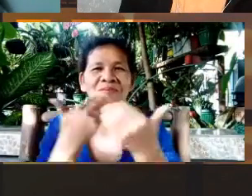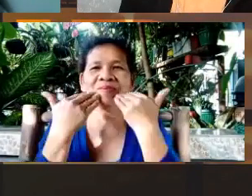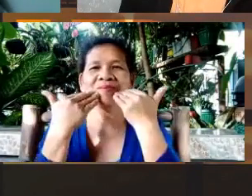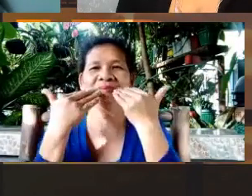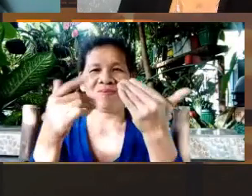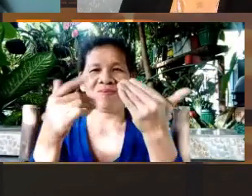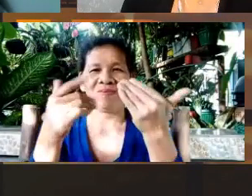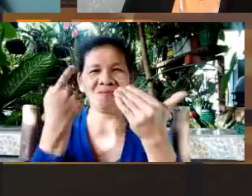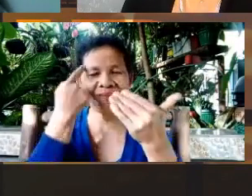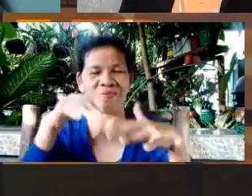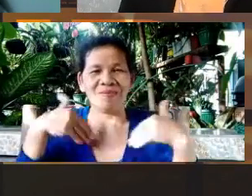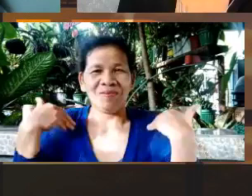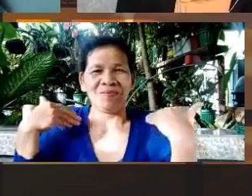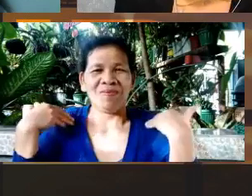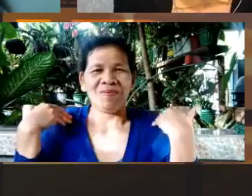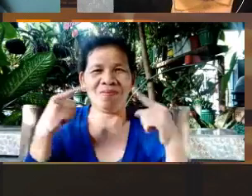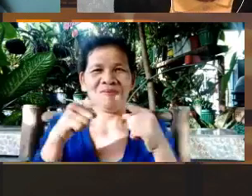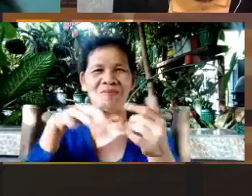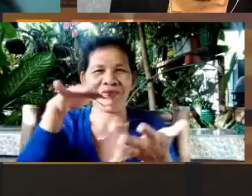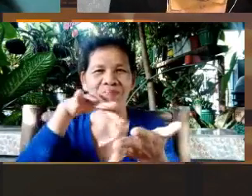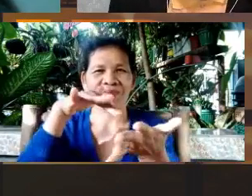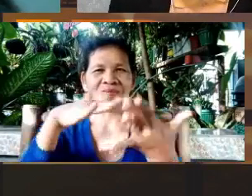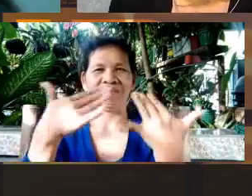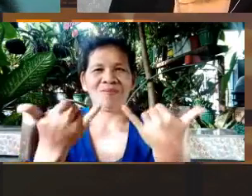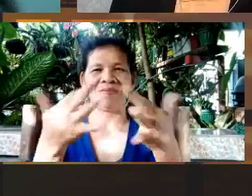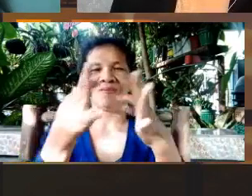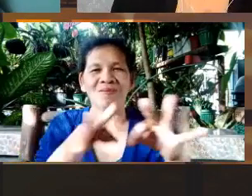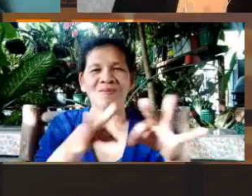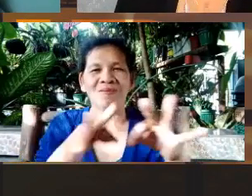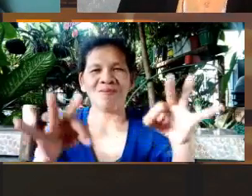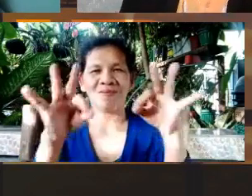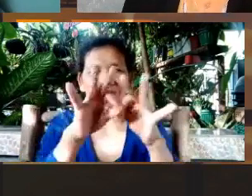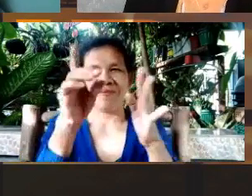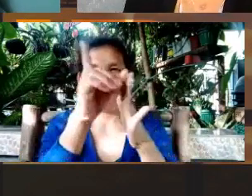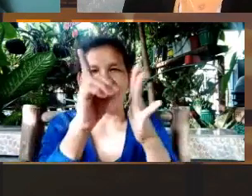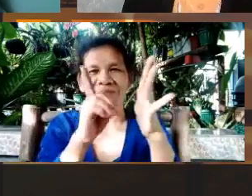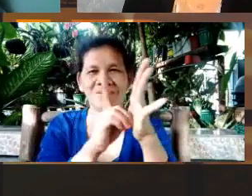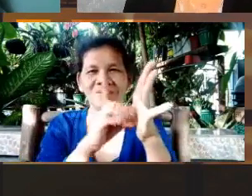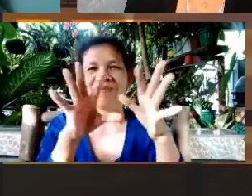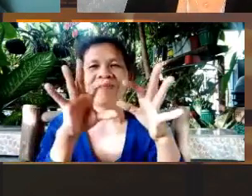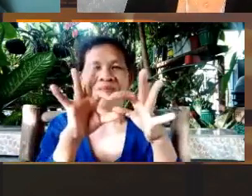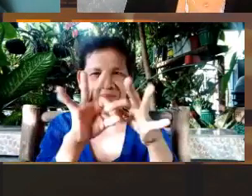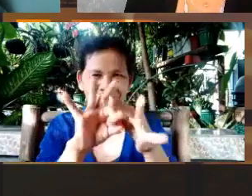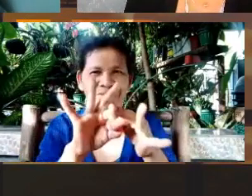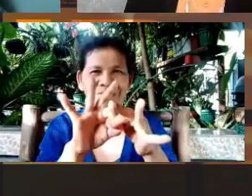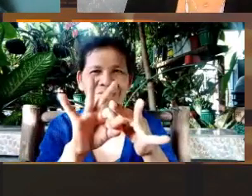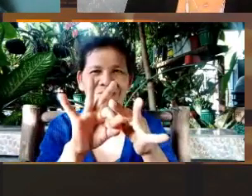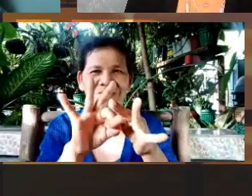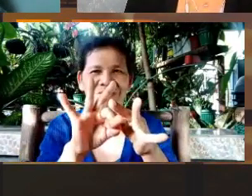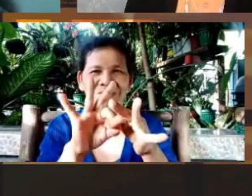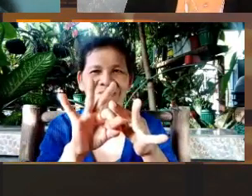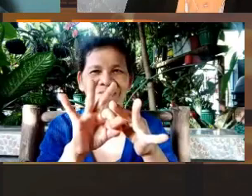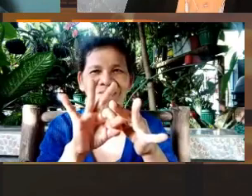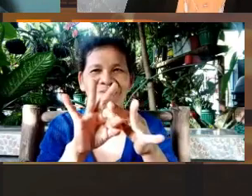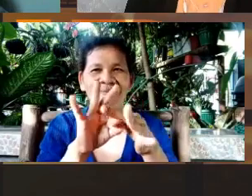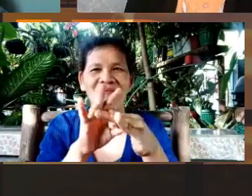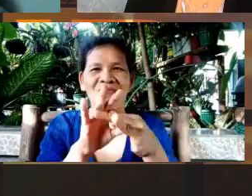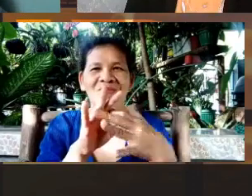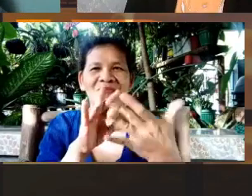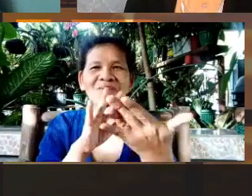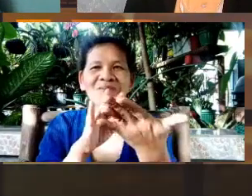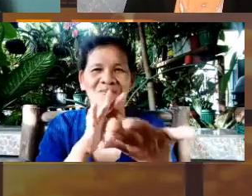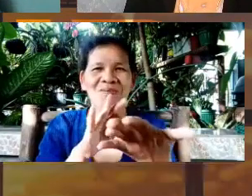na pag-aralan ang napakalagang doktrina ng Biblia gaya ng Sangtari. Yan.